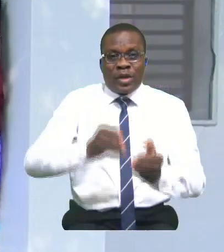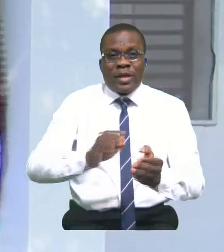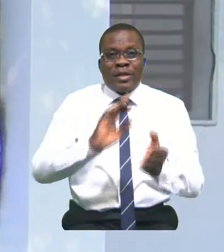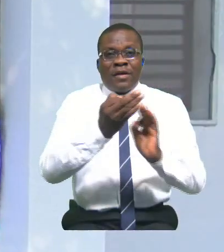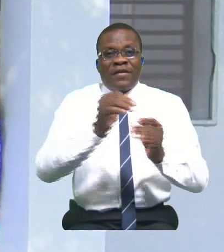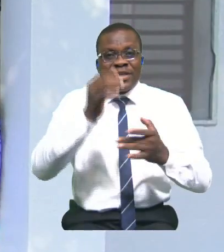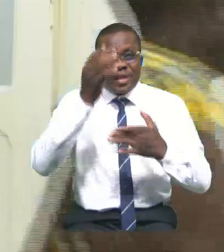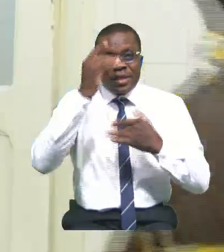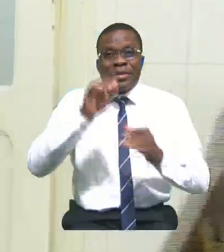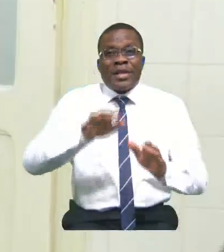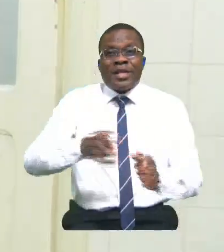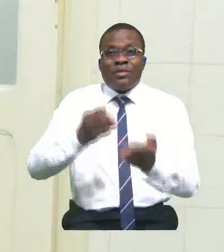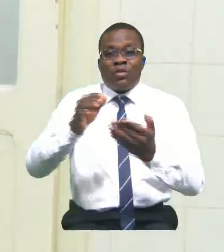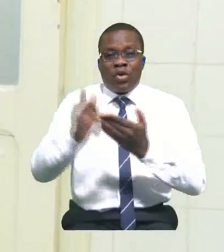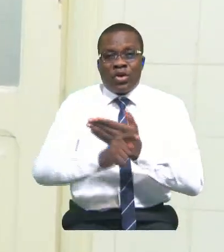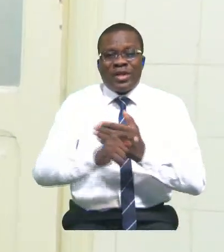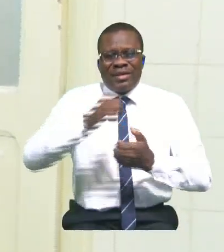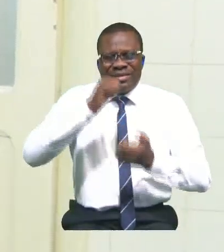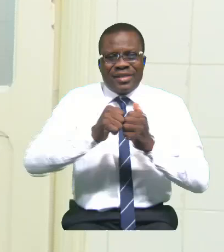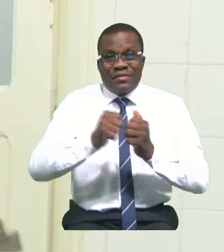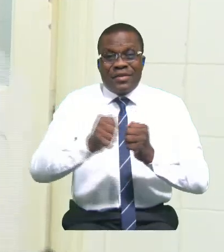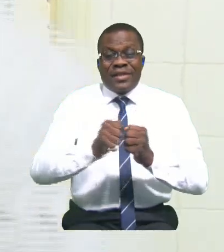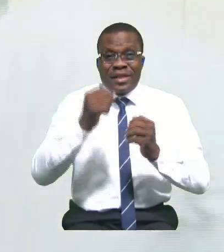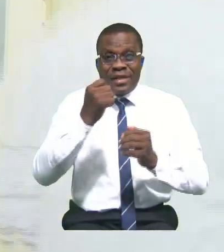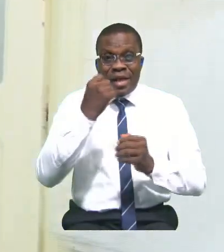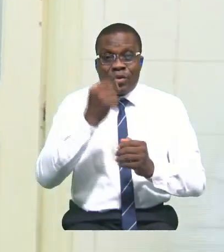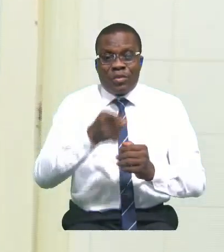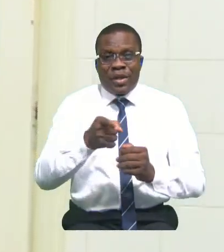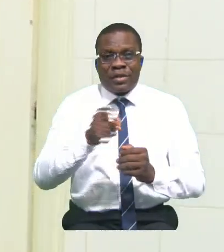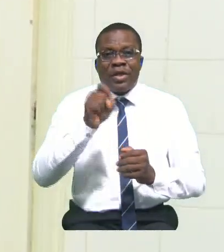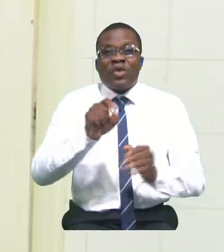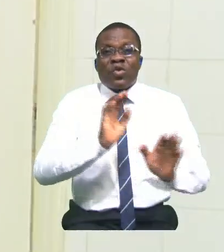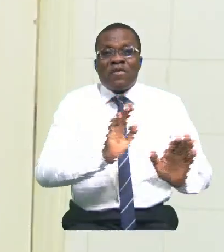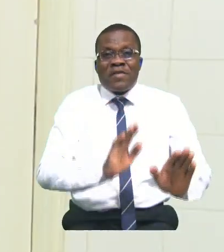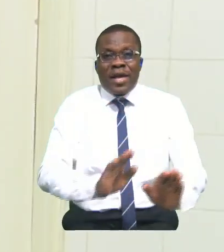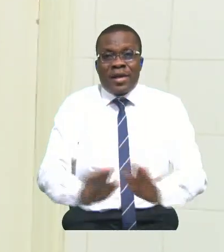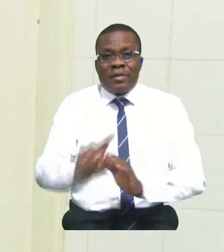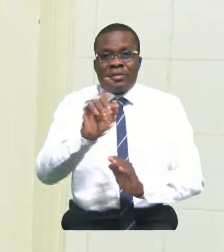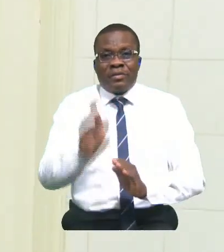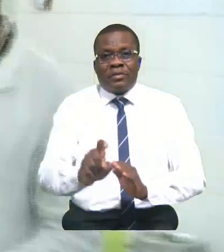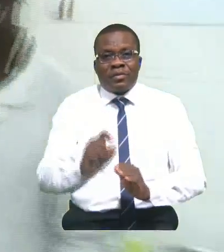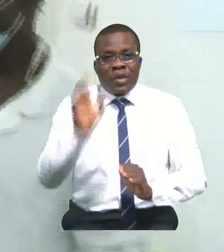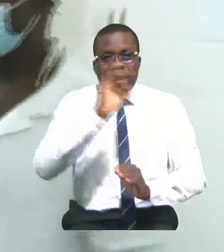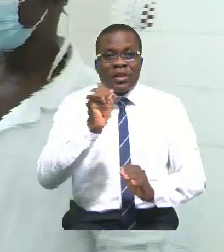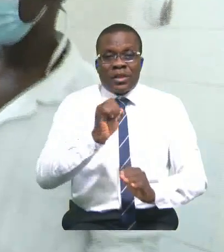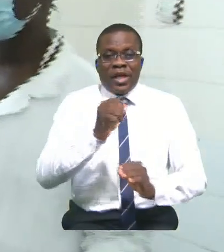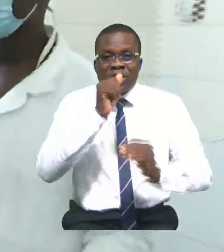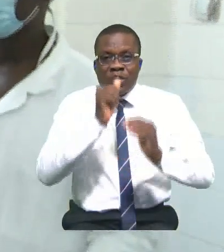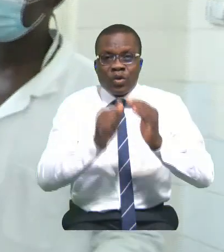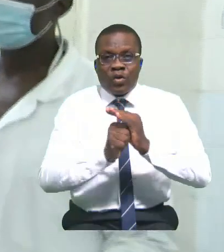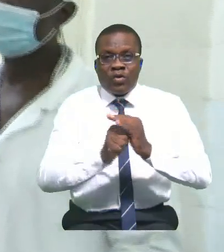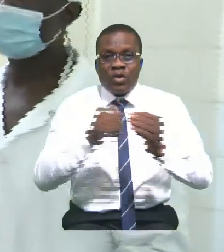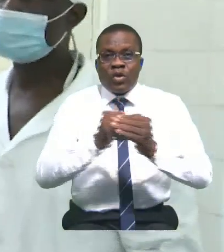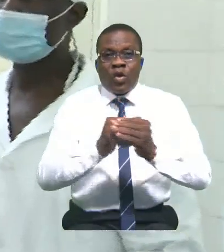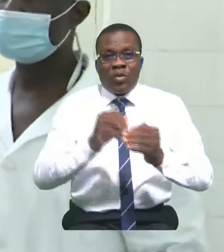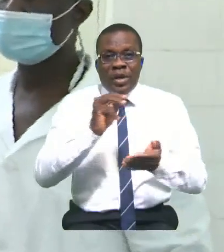maladie mortelle difficile à C que faire cherchons refuge auprès du médecin la majeure partie des